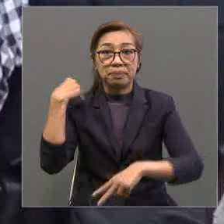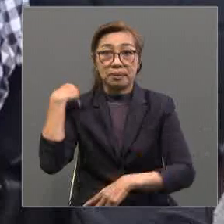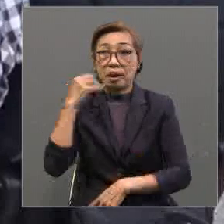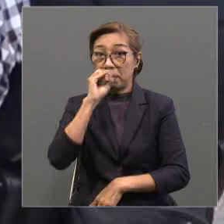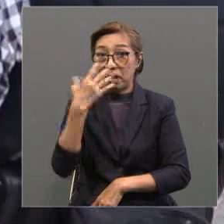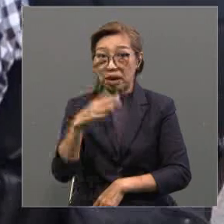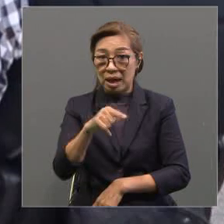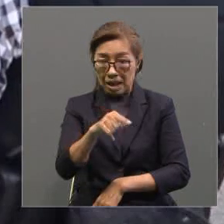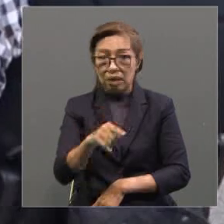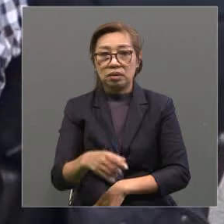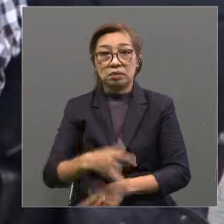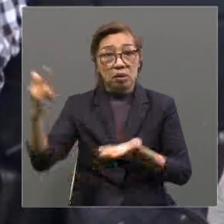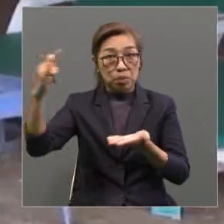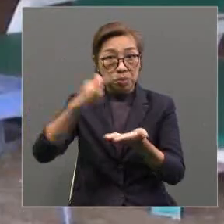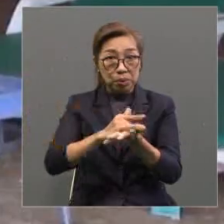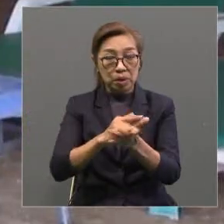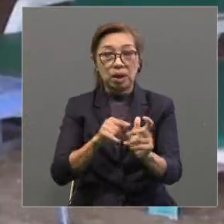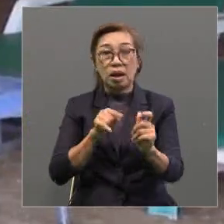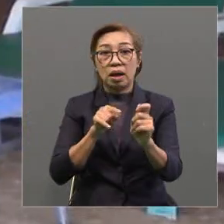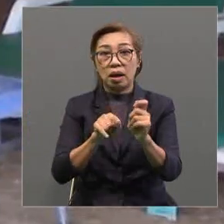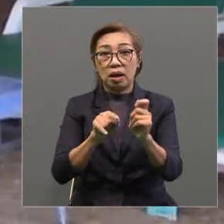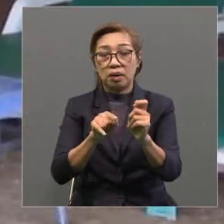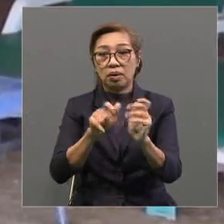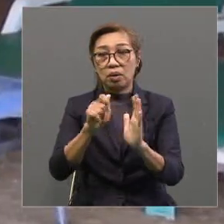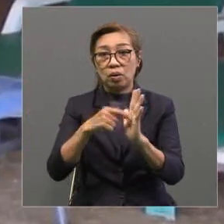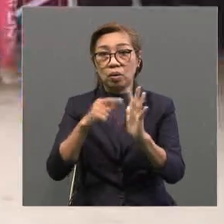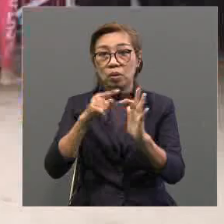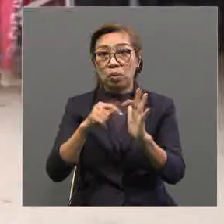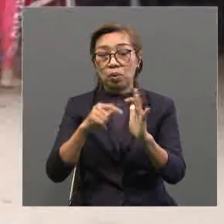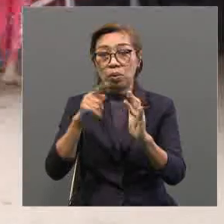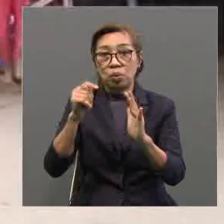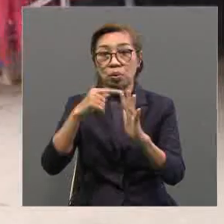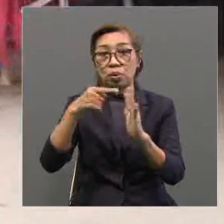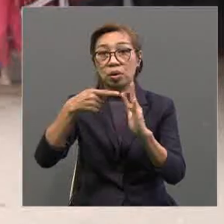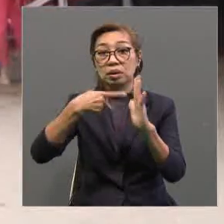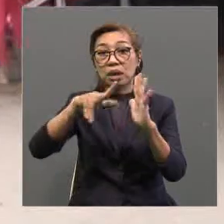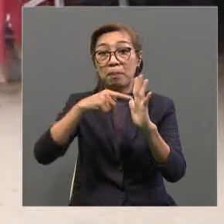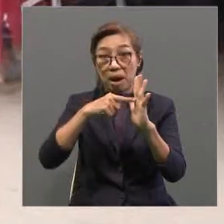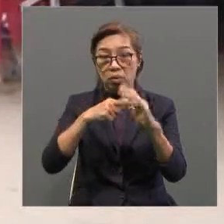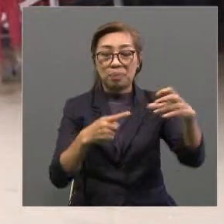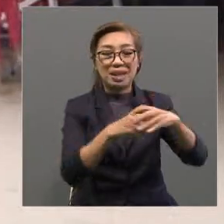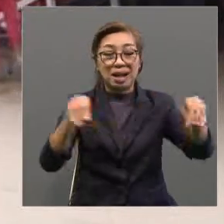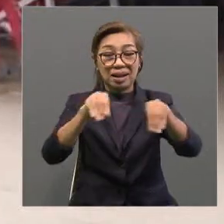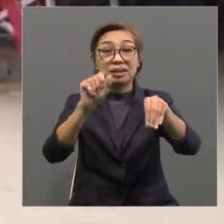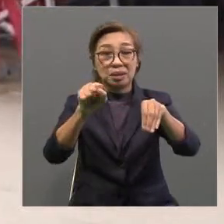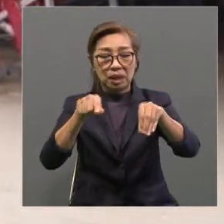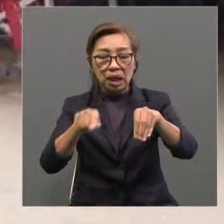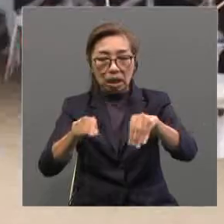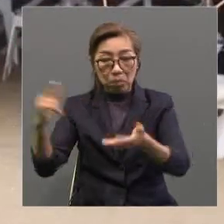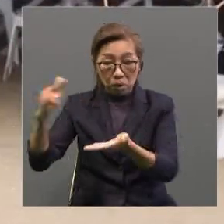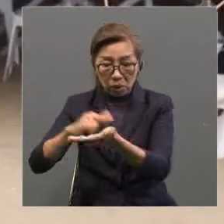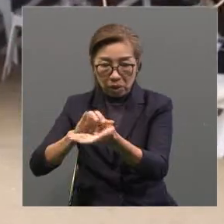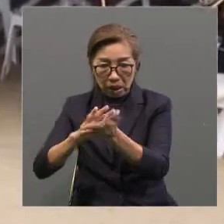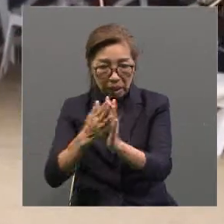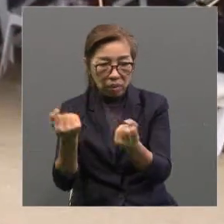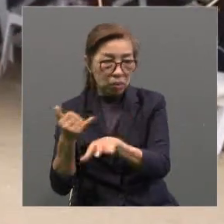อย่างที่บอกว่าลงที่อุตเภาเนี่ยนะครับอุตเภาก็ไม่ไกลไม่ไกลจากพัทยากันสักเท่าไหร่ที่จะมาเที่ยวกันได้เนี่ยนะครับบรรยากาศ